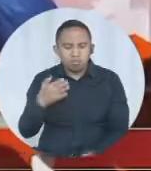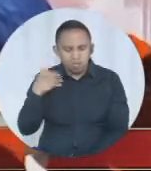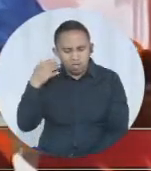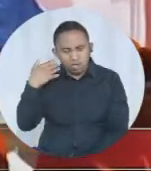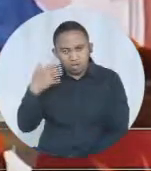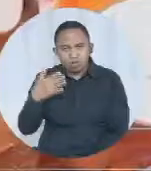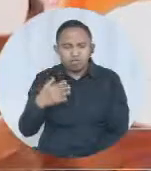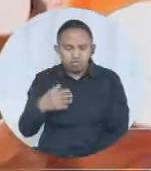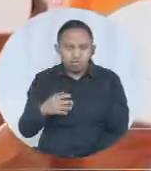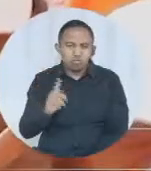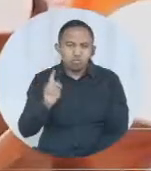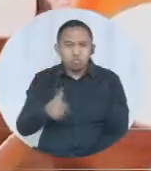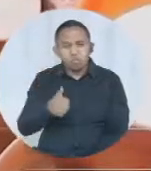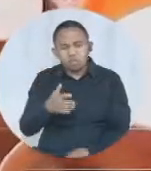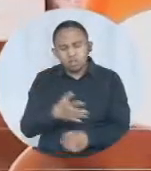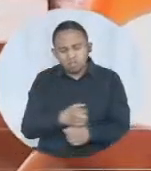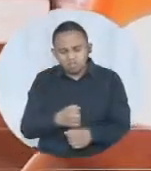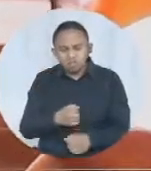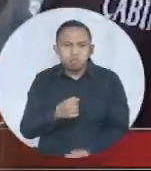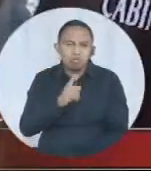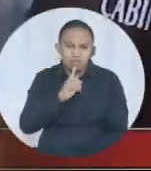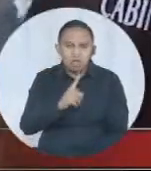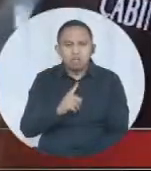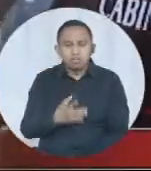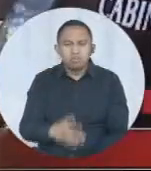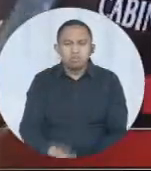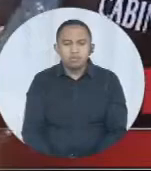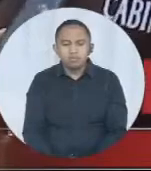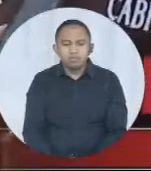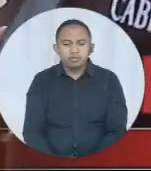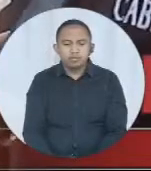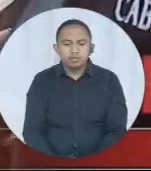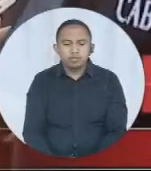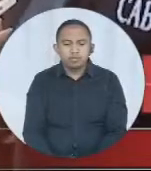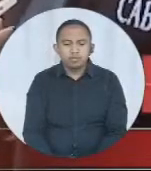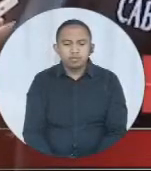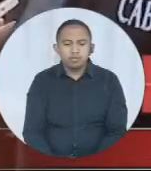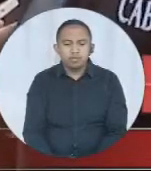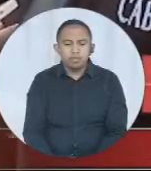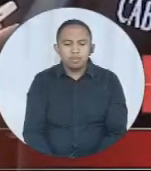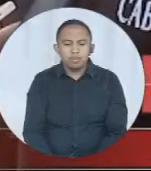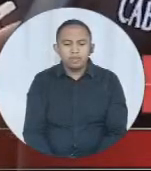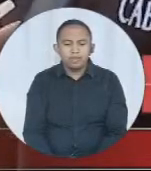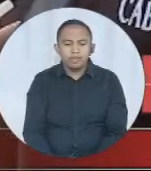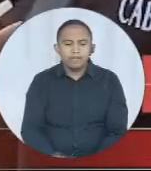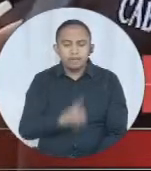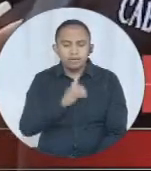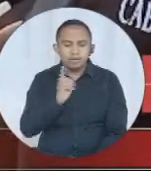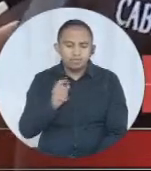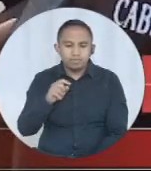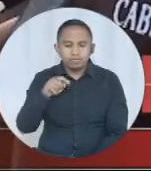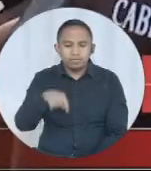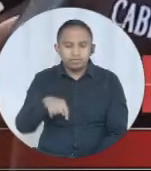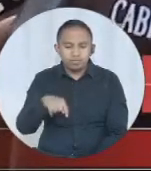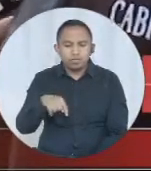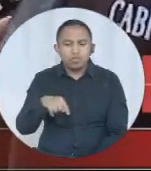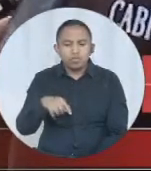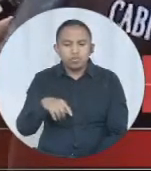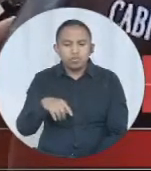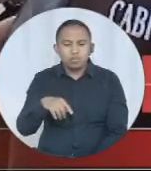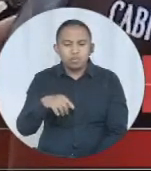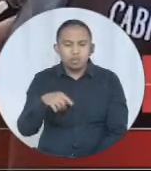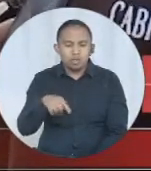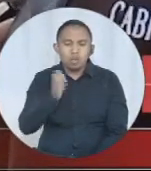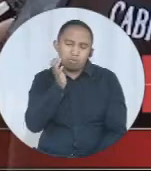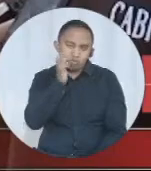tomponandraikitra isan'ambaratongany ao anatin'ity antoko ity. Ny arahamahita moa zany fa dia vonolanina ny vahoaka ny distrikany